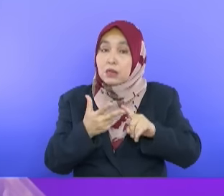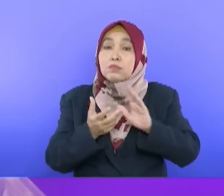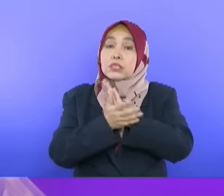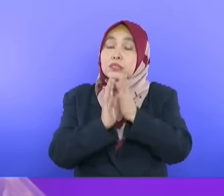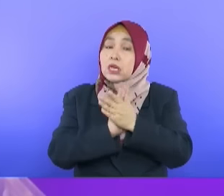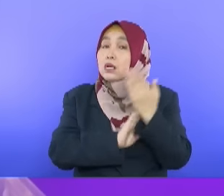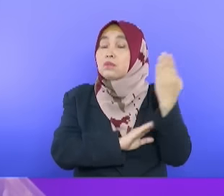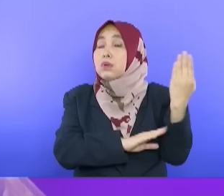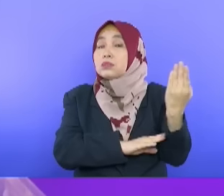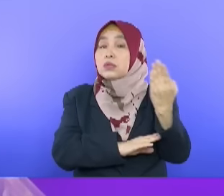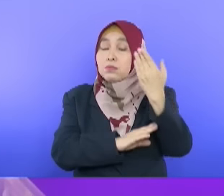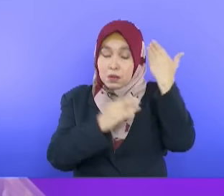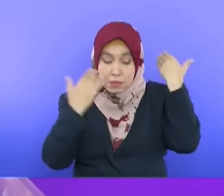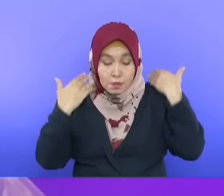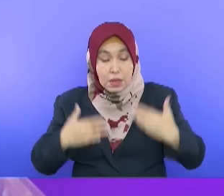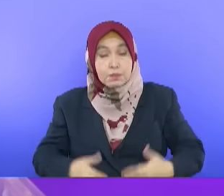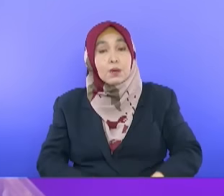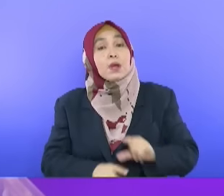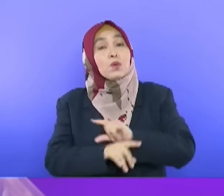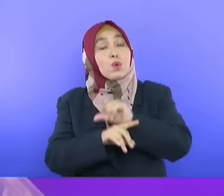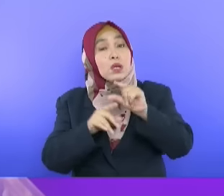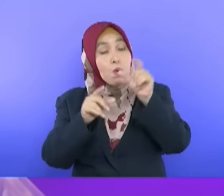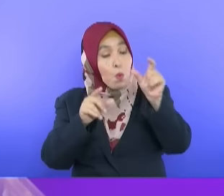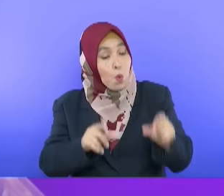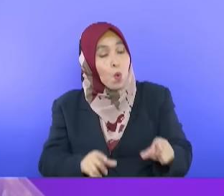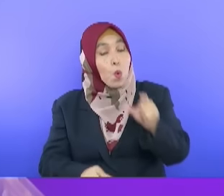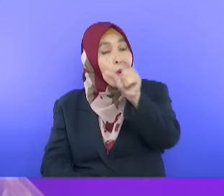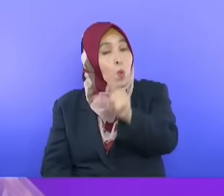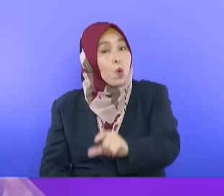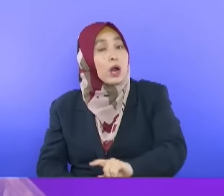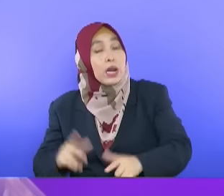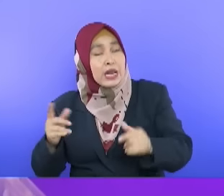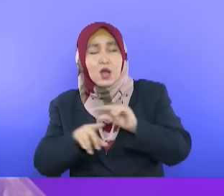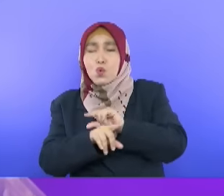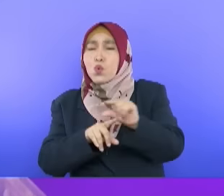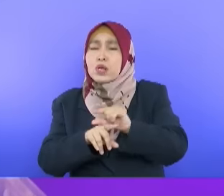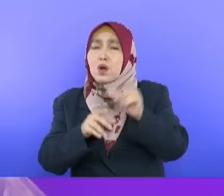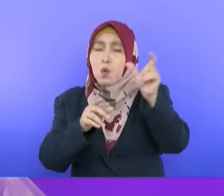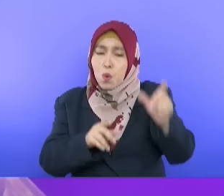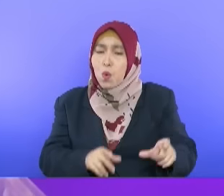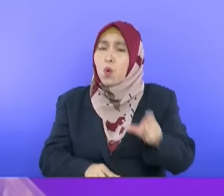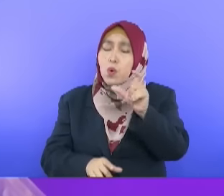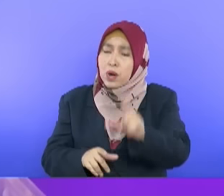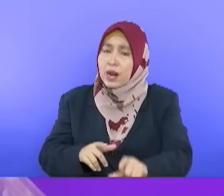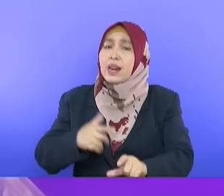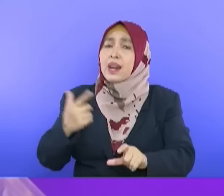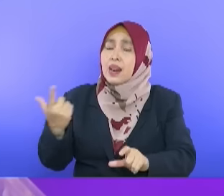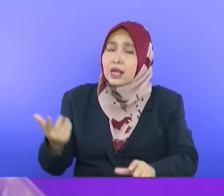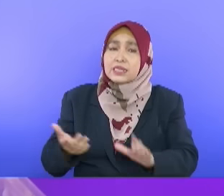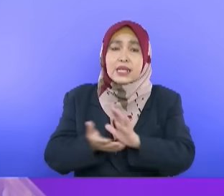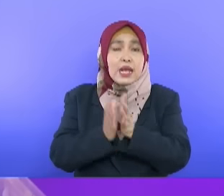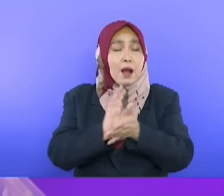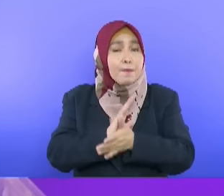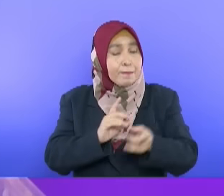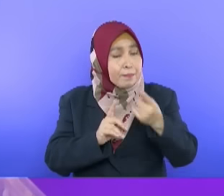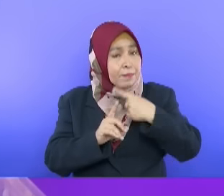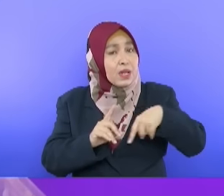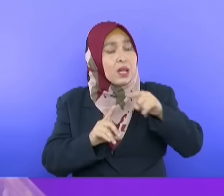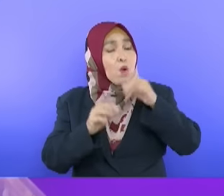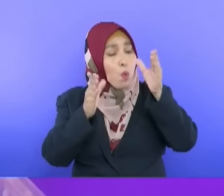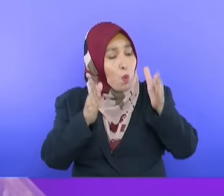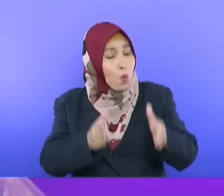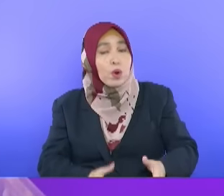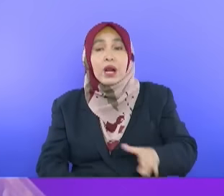menjadi kebiasaan bagi dirinya dia menggunakan orang lain Ah dia suka gunung lalai dia suka guna orang lain Jadi bila bila